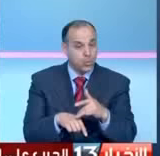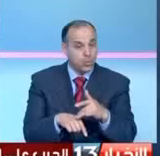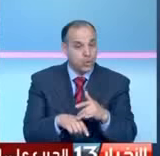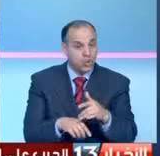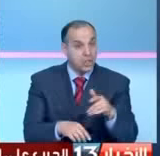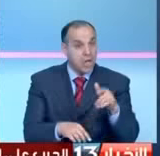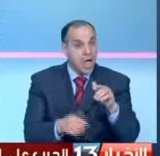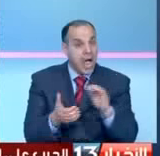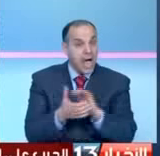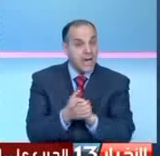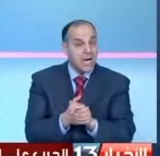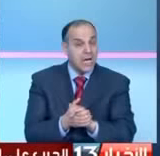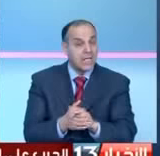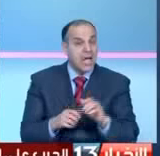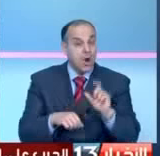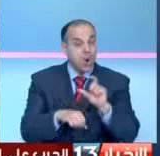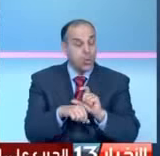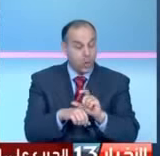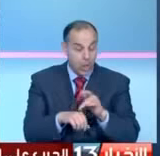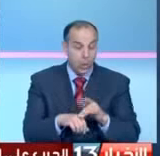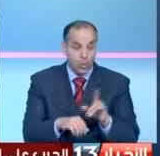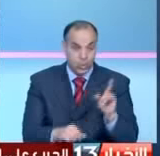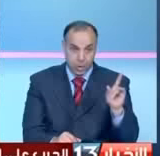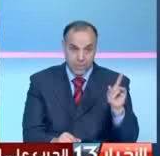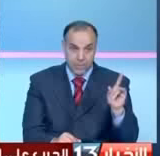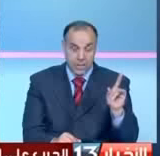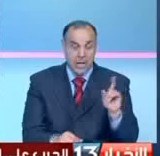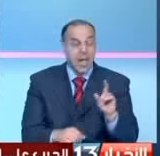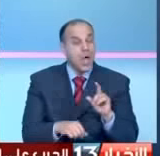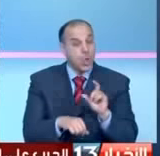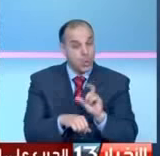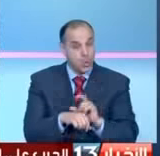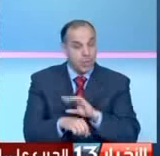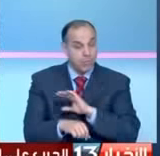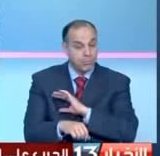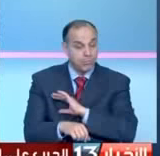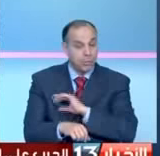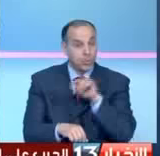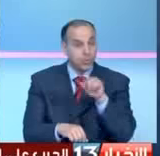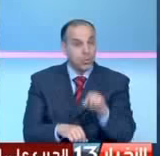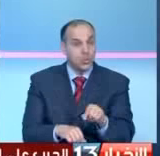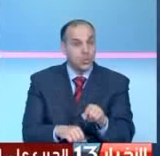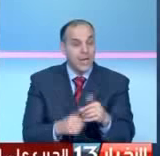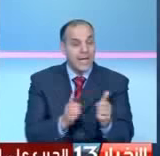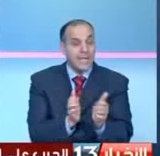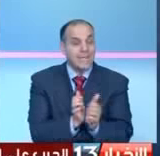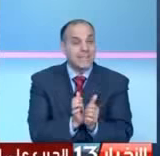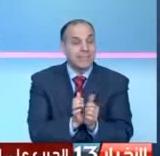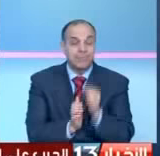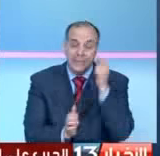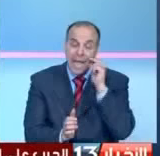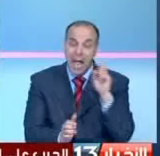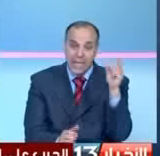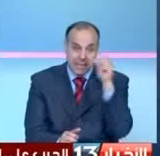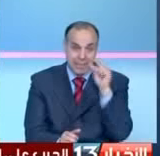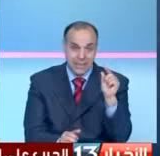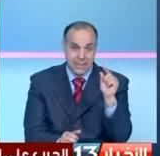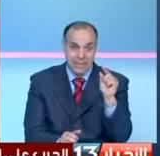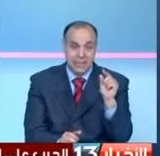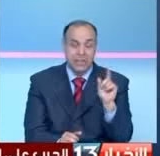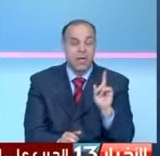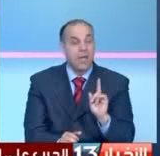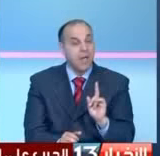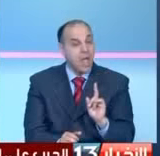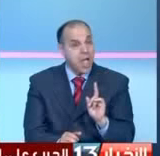التصنيف على العلاقات الأمريكية التركية، خاصة وأن تركيا التي يتولى السلطة فيها حزب العدالة والتنمية ذو الجذور